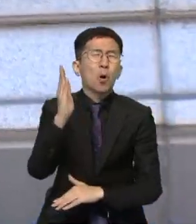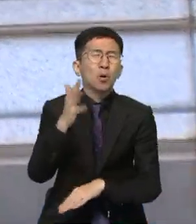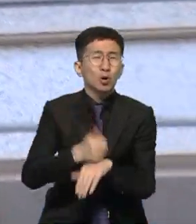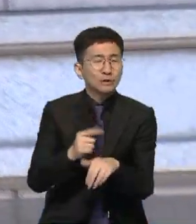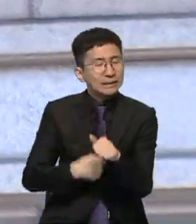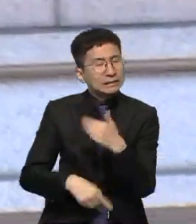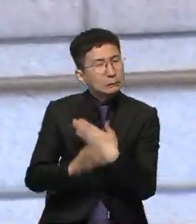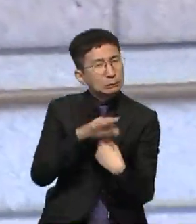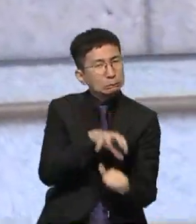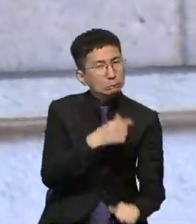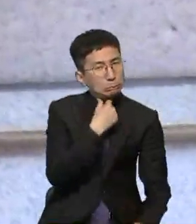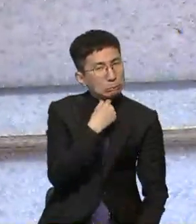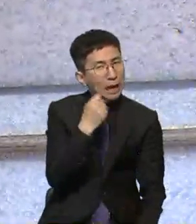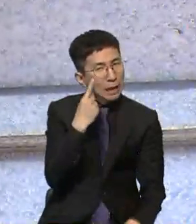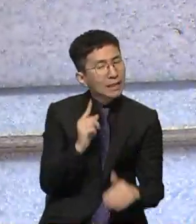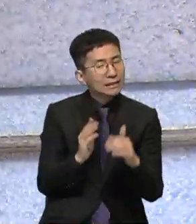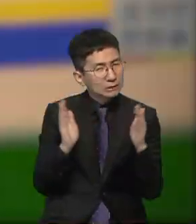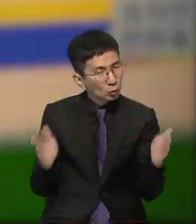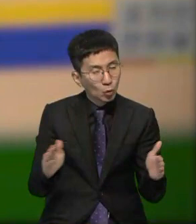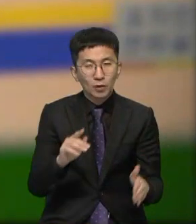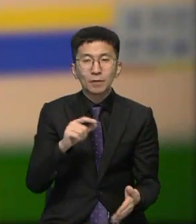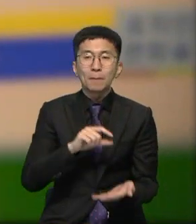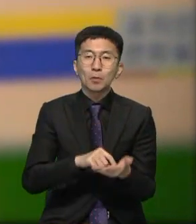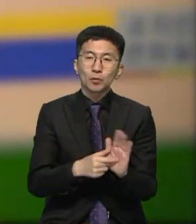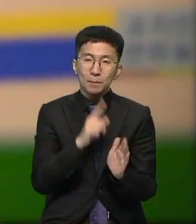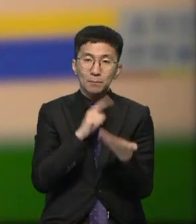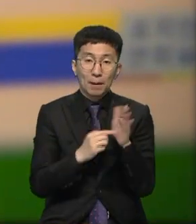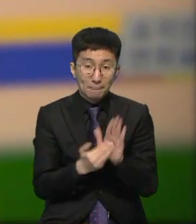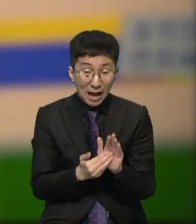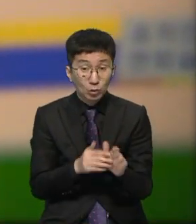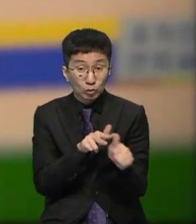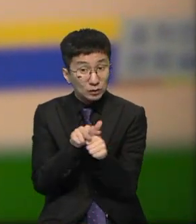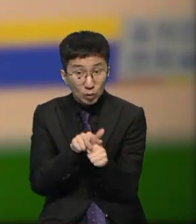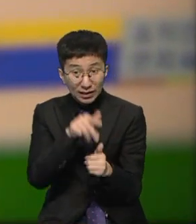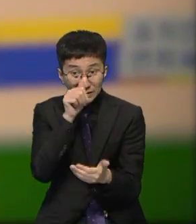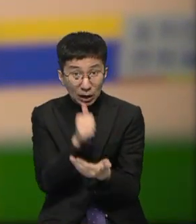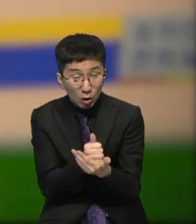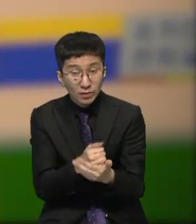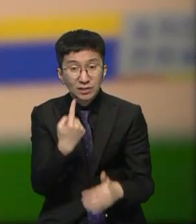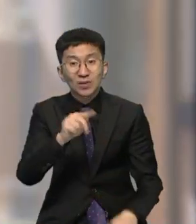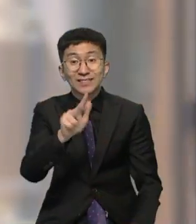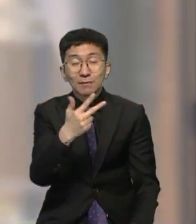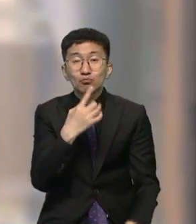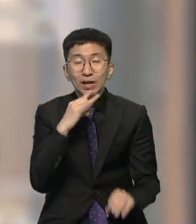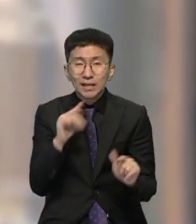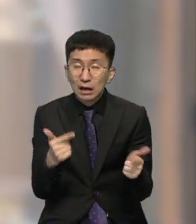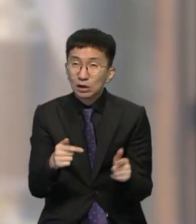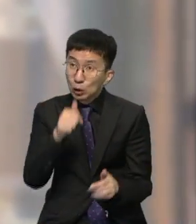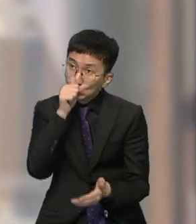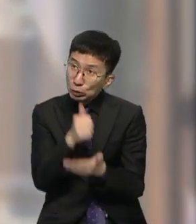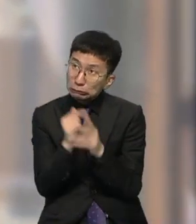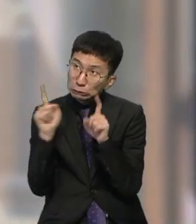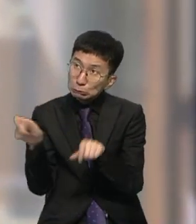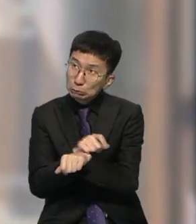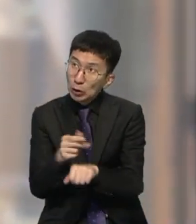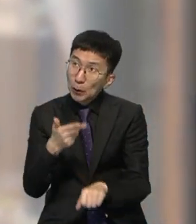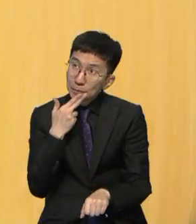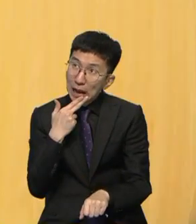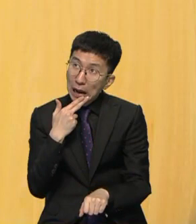현재 수사하고 있는 스토킹 사건 1,700여 건은 물론이고 혐의가 없다며 불송치한 사건까지 전수조사하기로